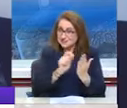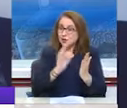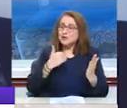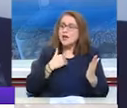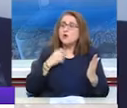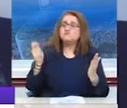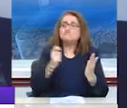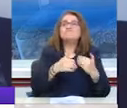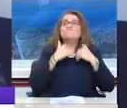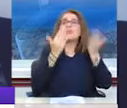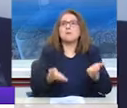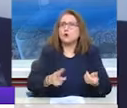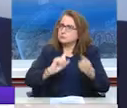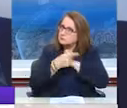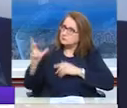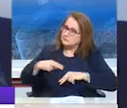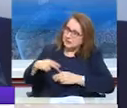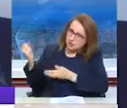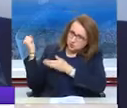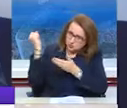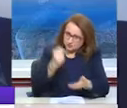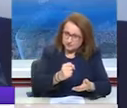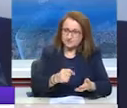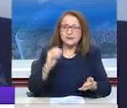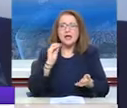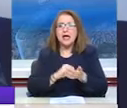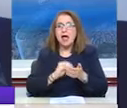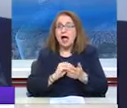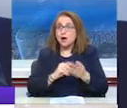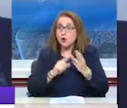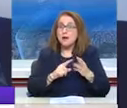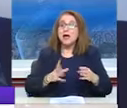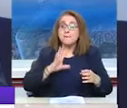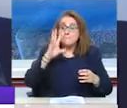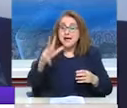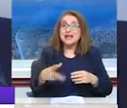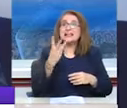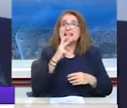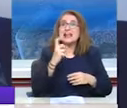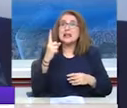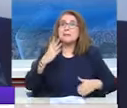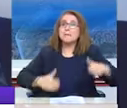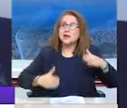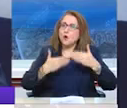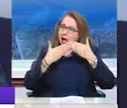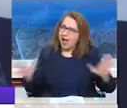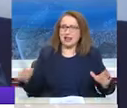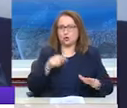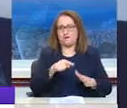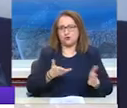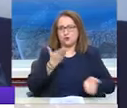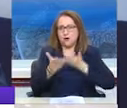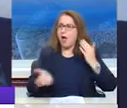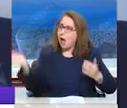για τους εργοδότες επιχειρήσεων που έκλεισαν με διοικητική εντολή θα είναι ανοιχτή μέχρι 31 Τρίτου. Μέχρι αυτή τη